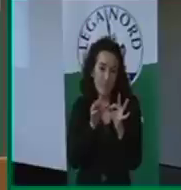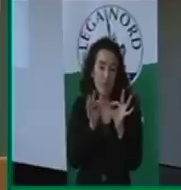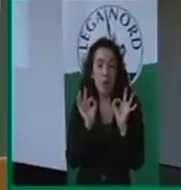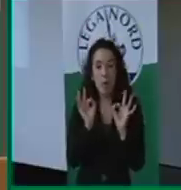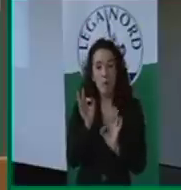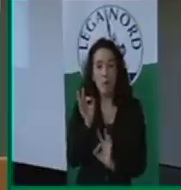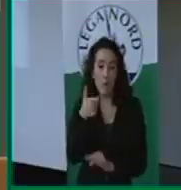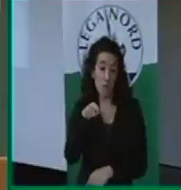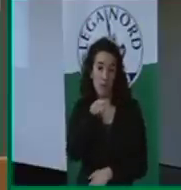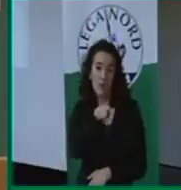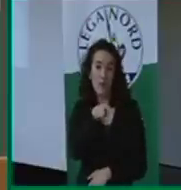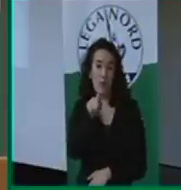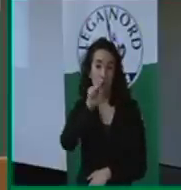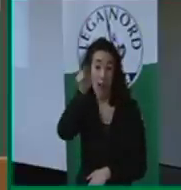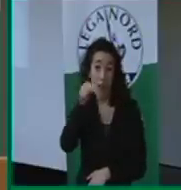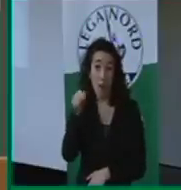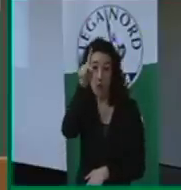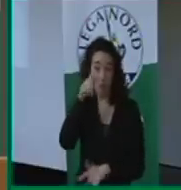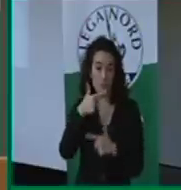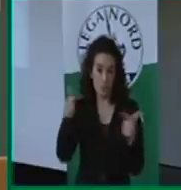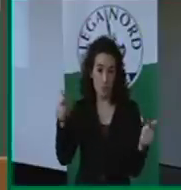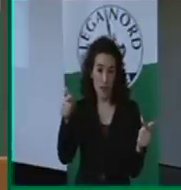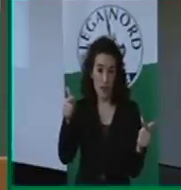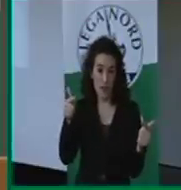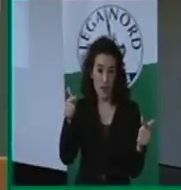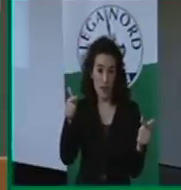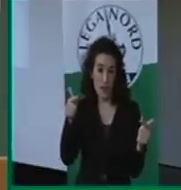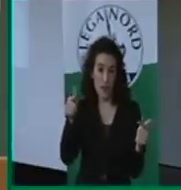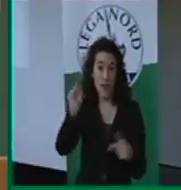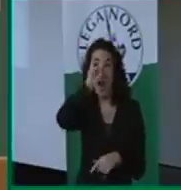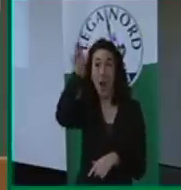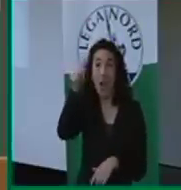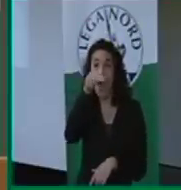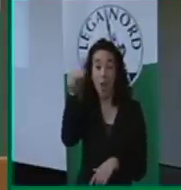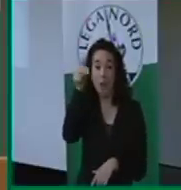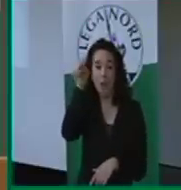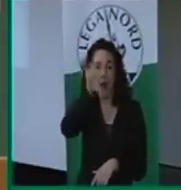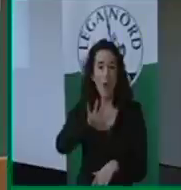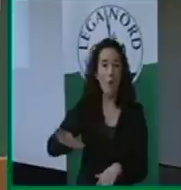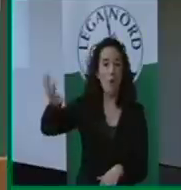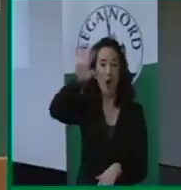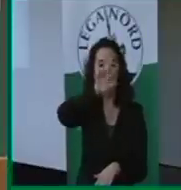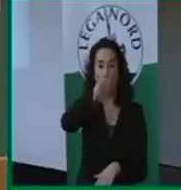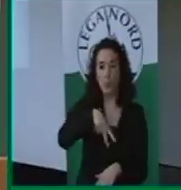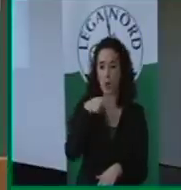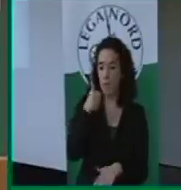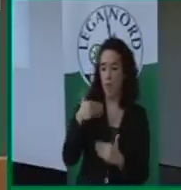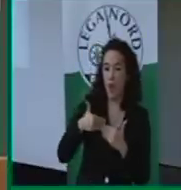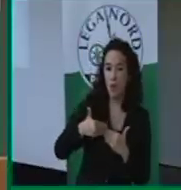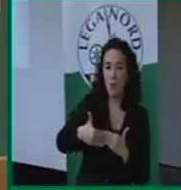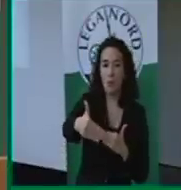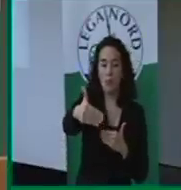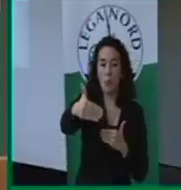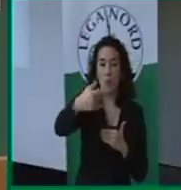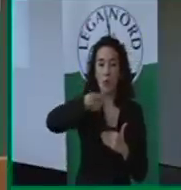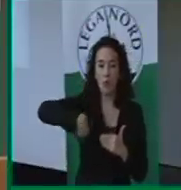delle ragioni confrontandosi Comunque in Europa con con l'euro da dal 2001 in avanti sicuramente abbiamo